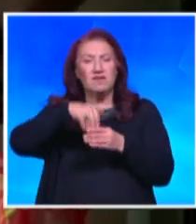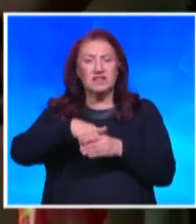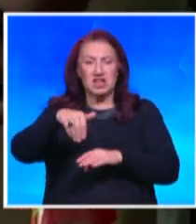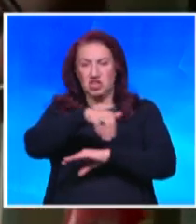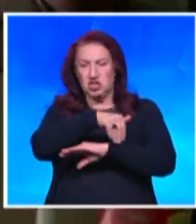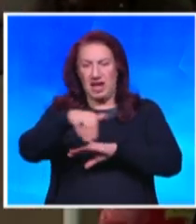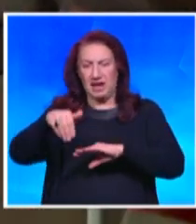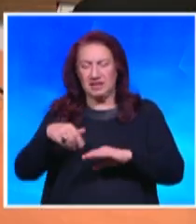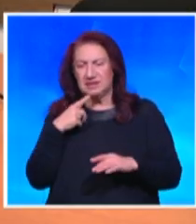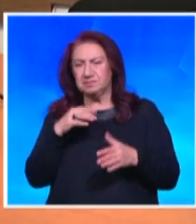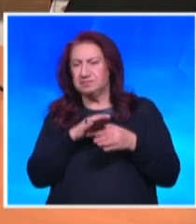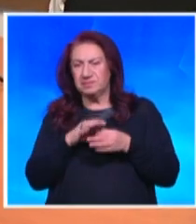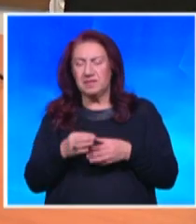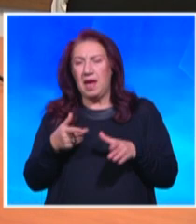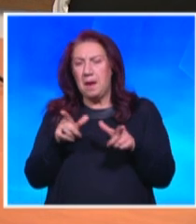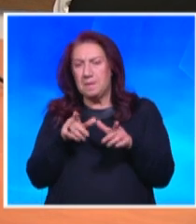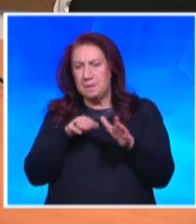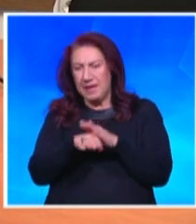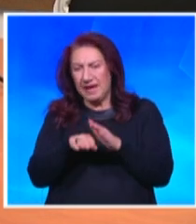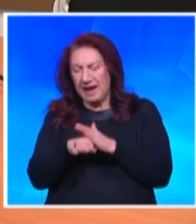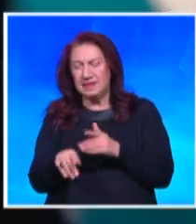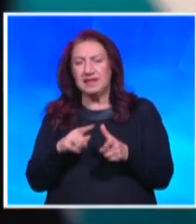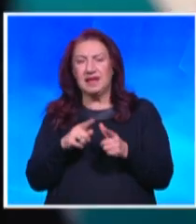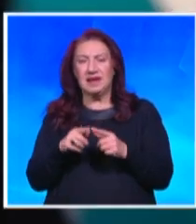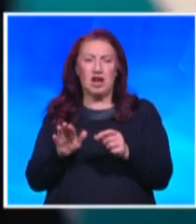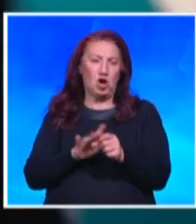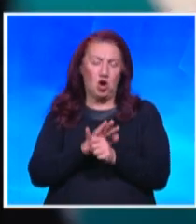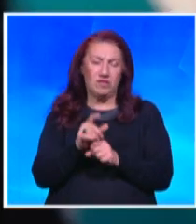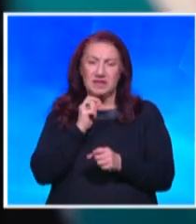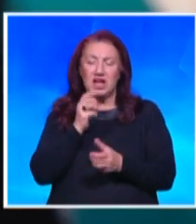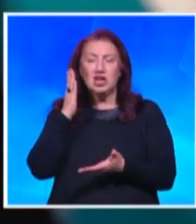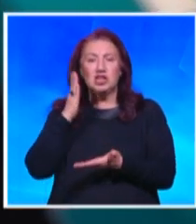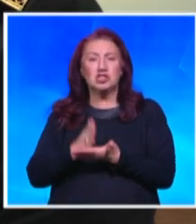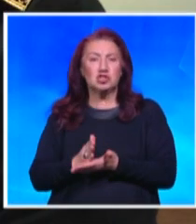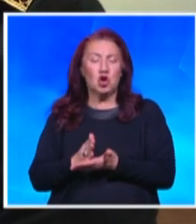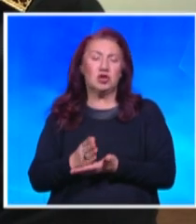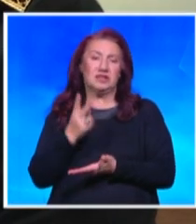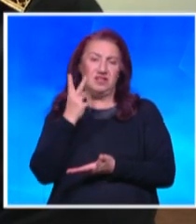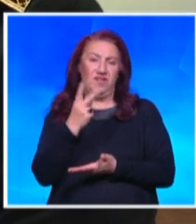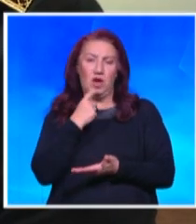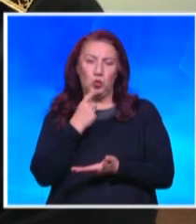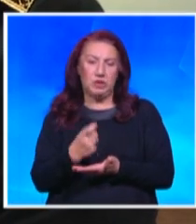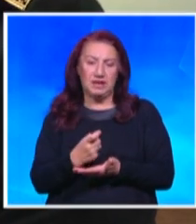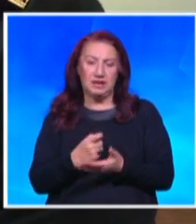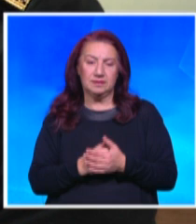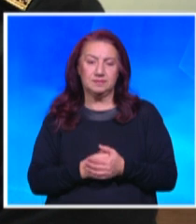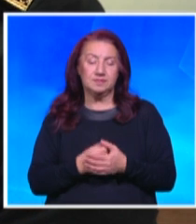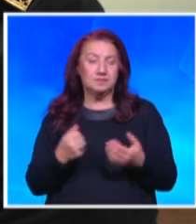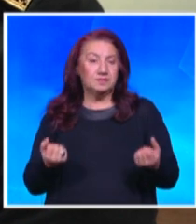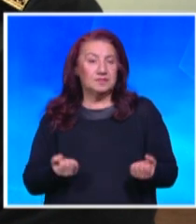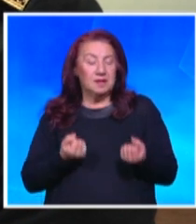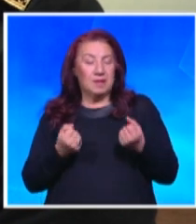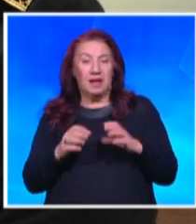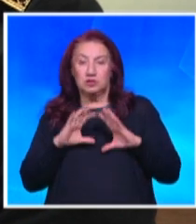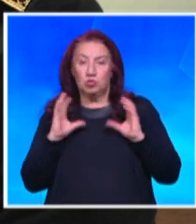като мигрантския натиск или COVID-19, но за срок до общо 2 години. Заплаха за обществения ред и